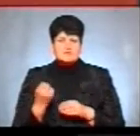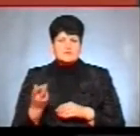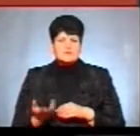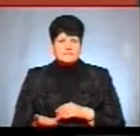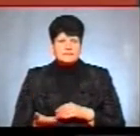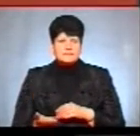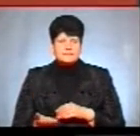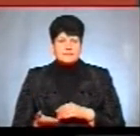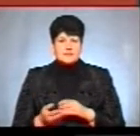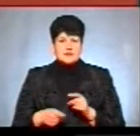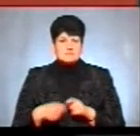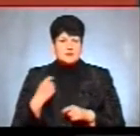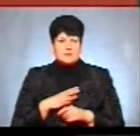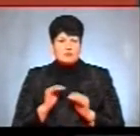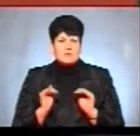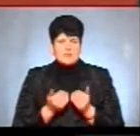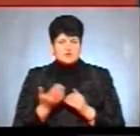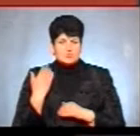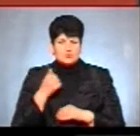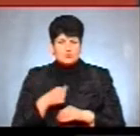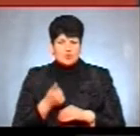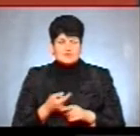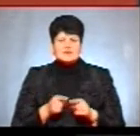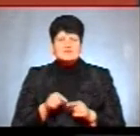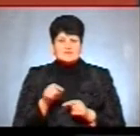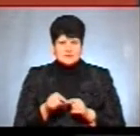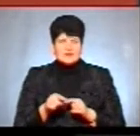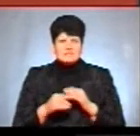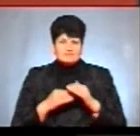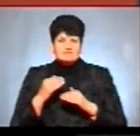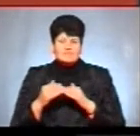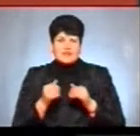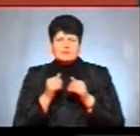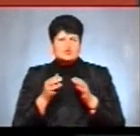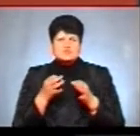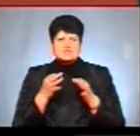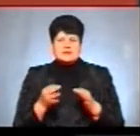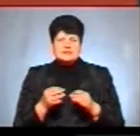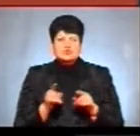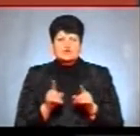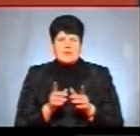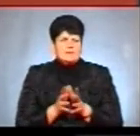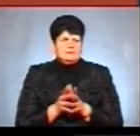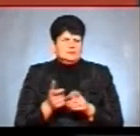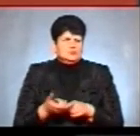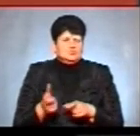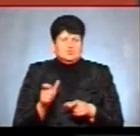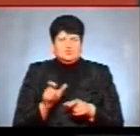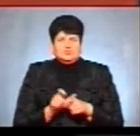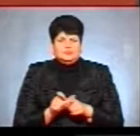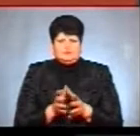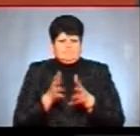І збитки в нас були значно менші в минулому році. Тобто це тенденція, я би не міг сказати, що вона йде максимальними якимись там